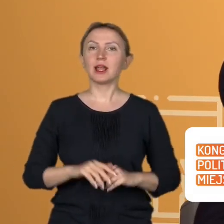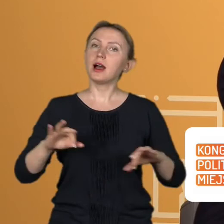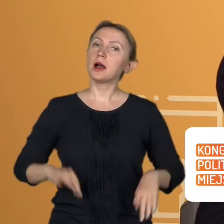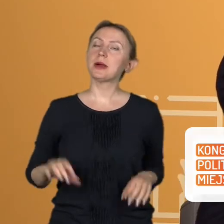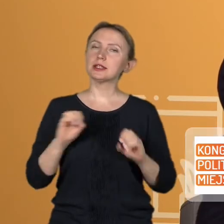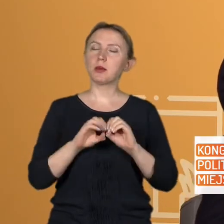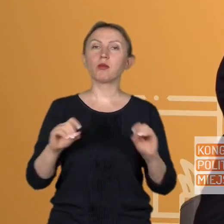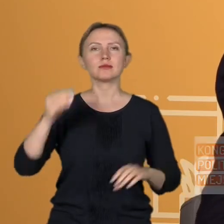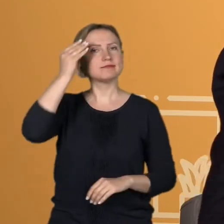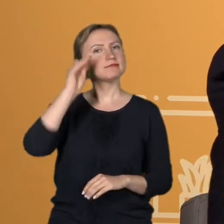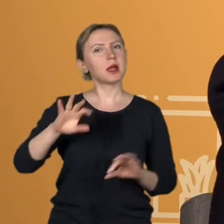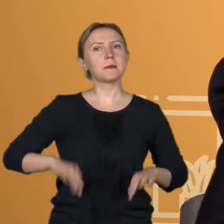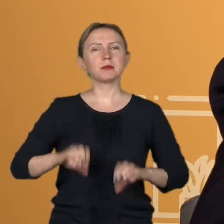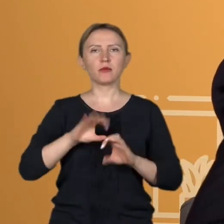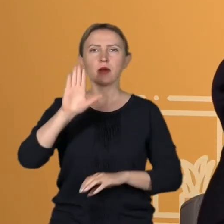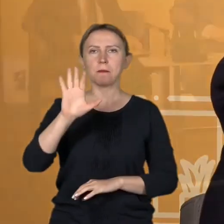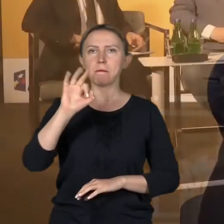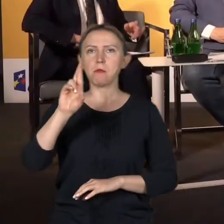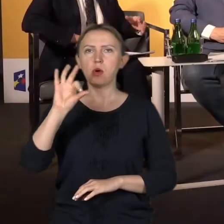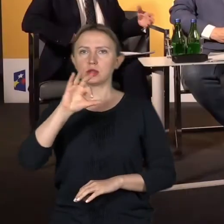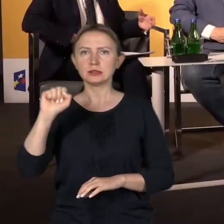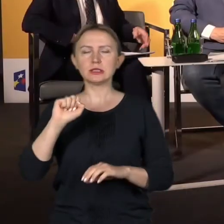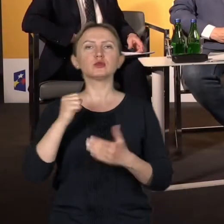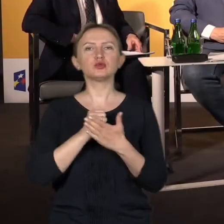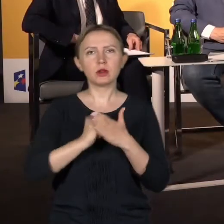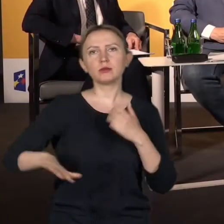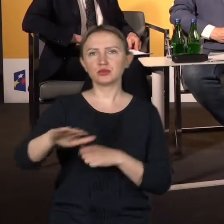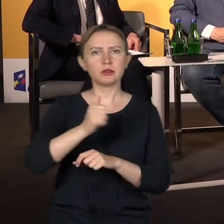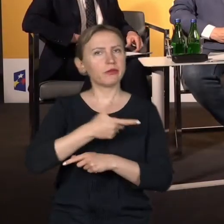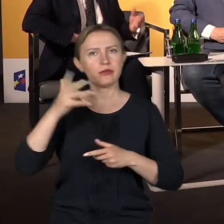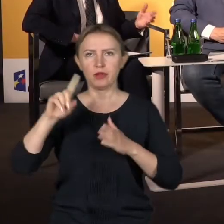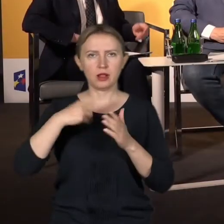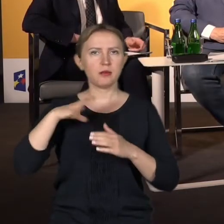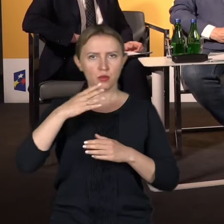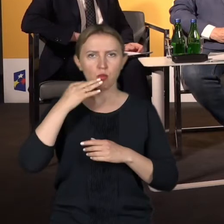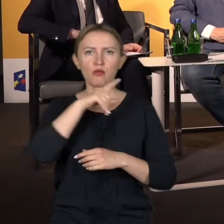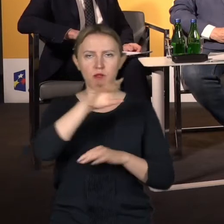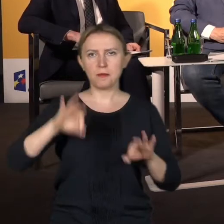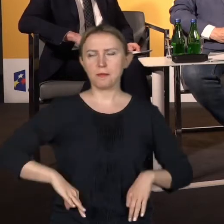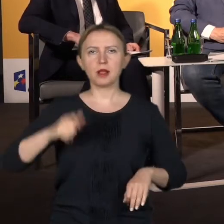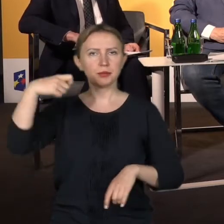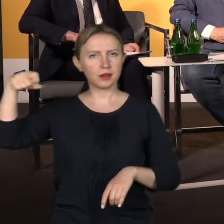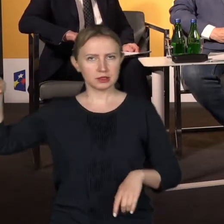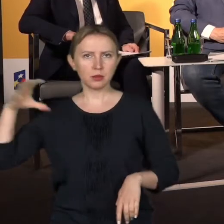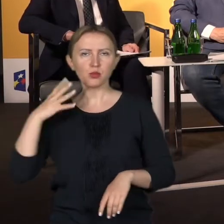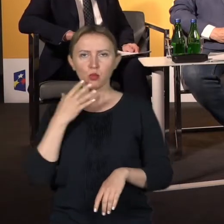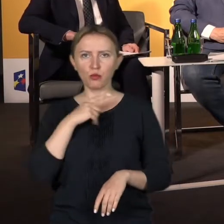Panie profesorze, zwracam się do pana profesora Borsy, bo tutaj kwestie przestrzeni pojawiały się kilkakrotnie w wypowiedziach również panów